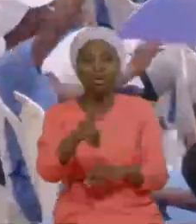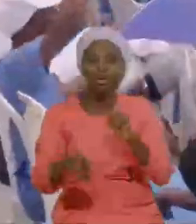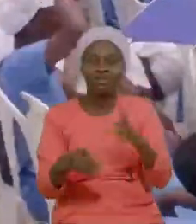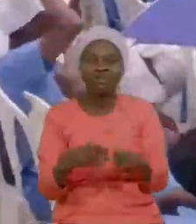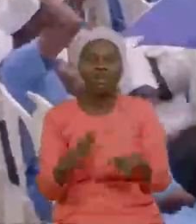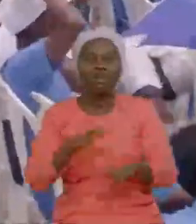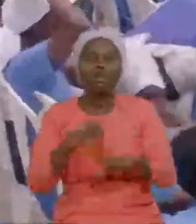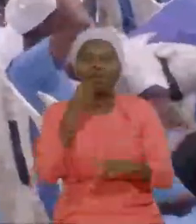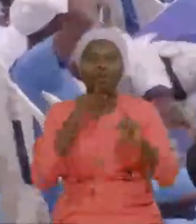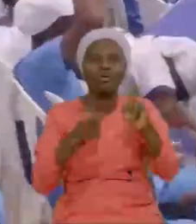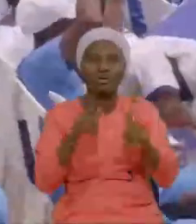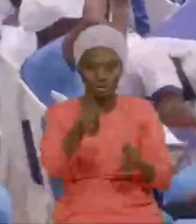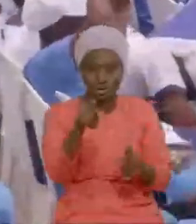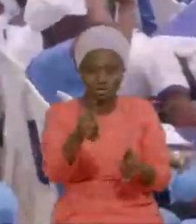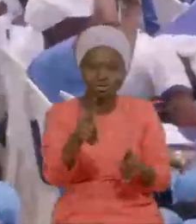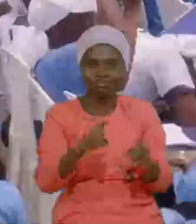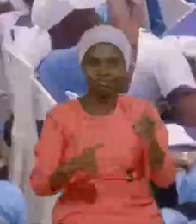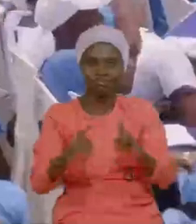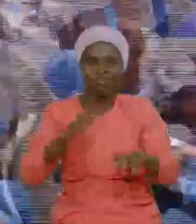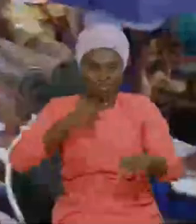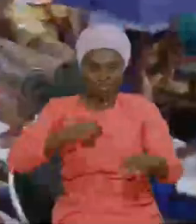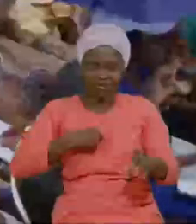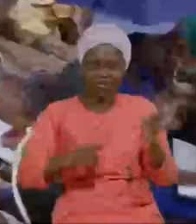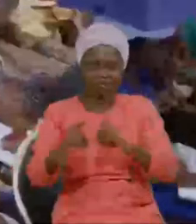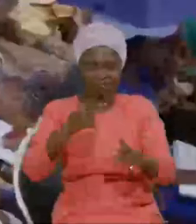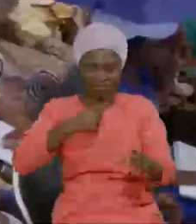D'où est-ce que cette gloire est venue? Qui?